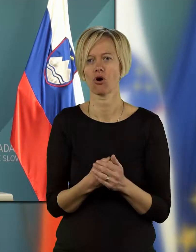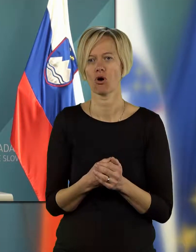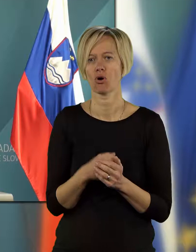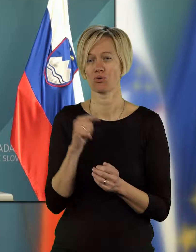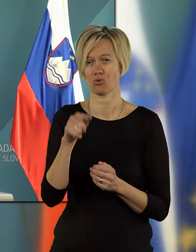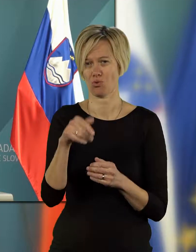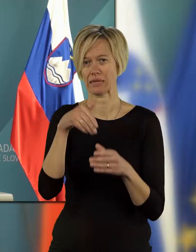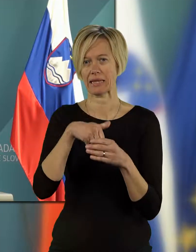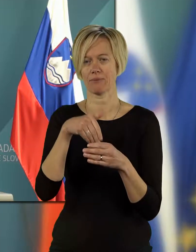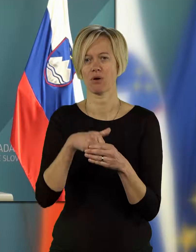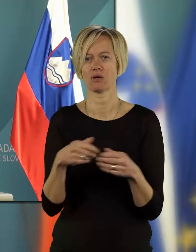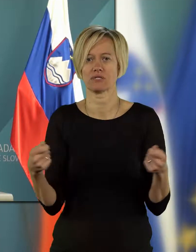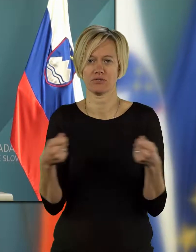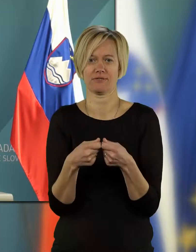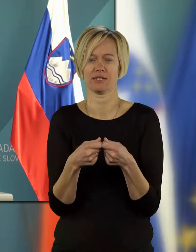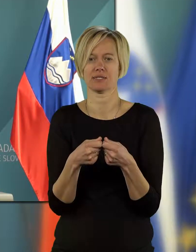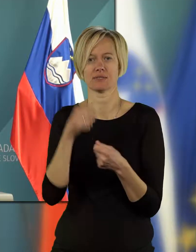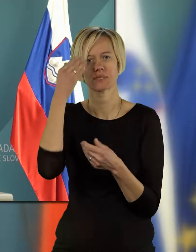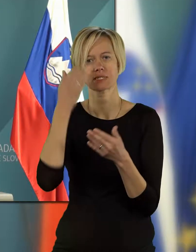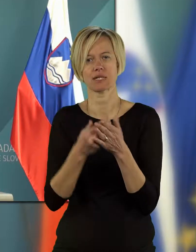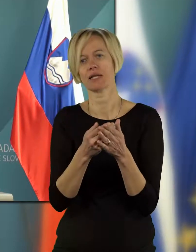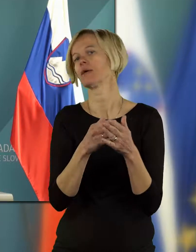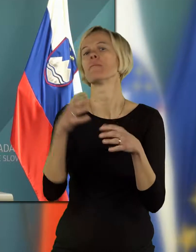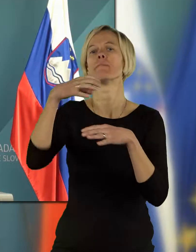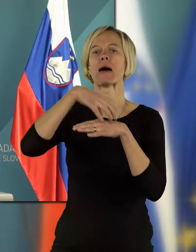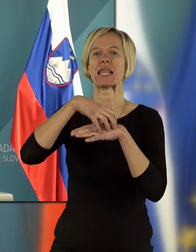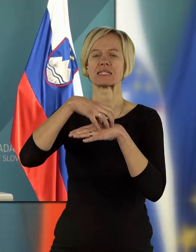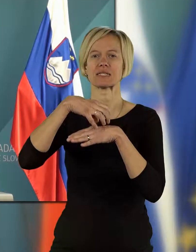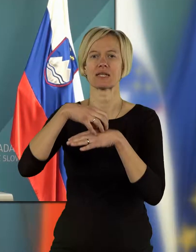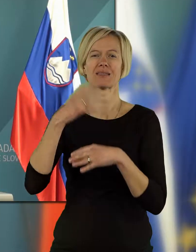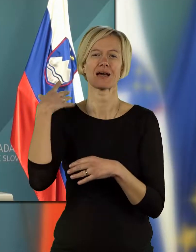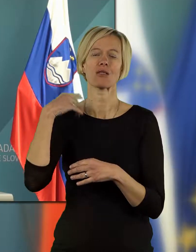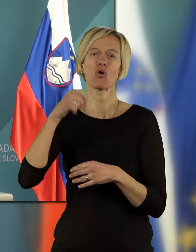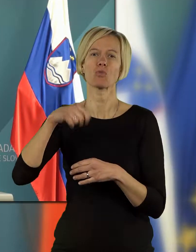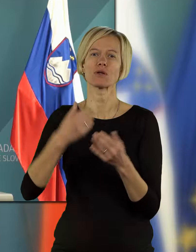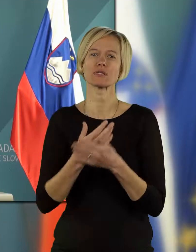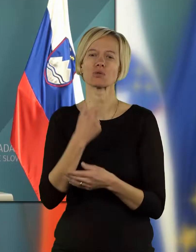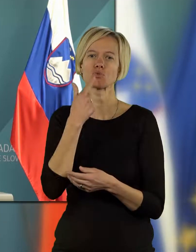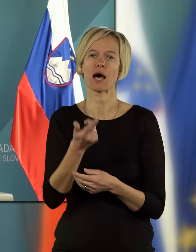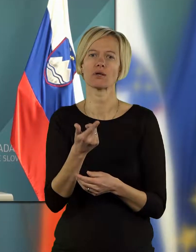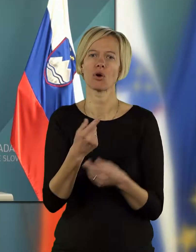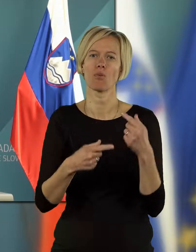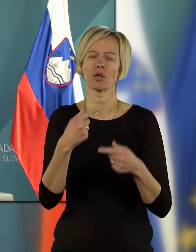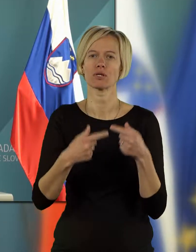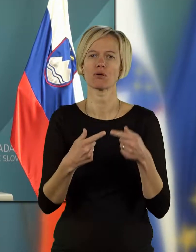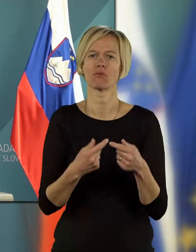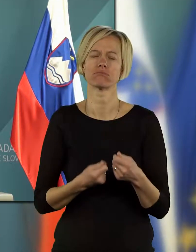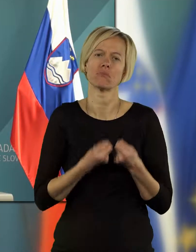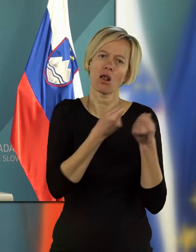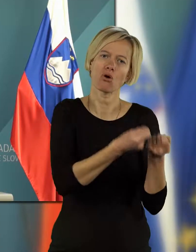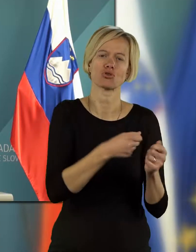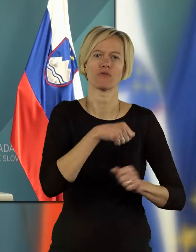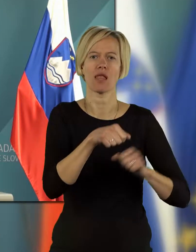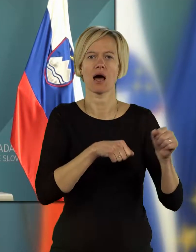politiko to temo v zvezi s priznanjem Palestine in da je takrat odbor za zunanjo politiko